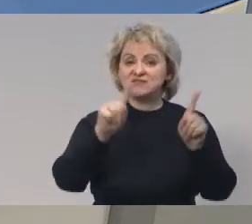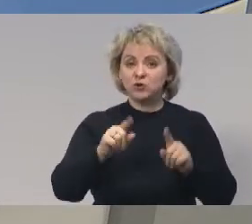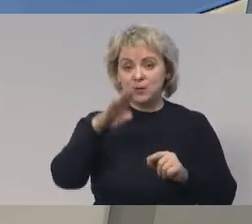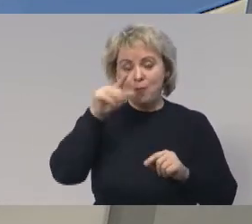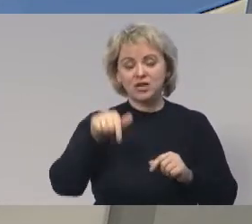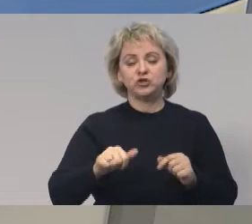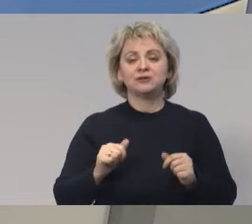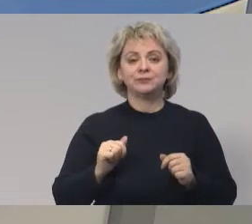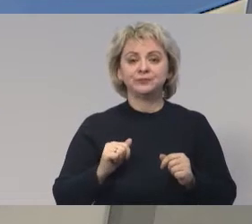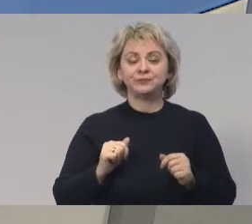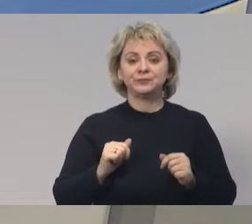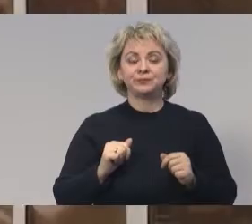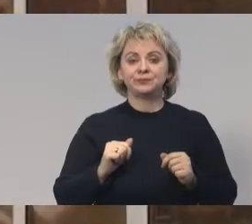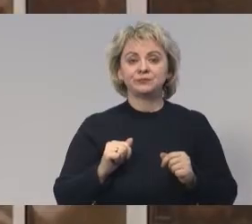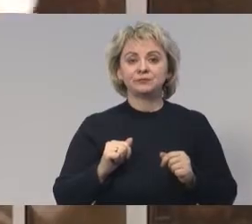«Звездным мальчиком».